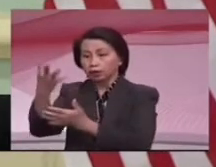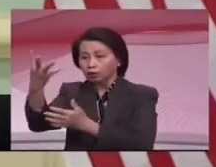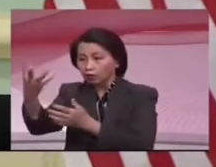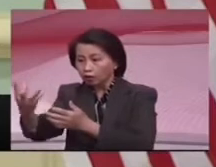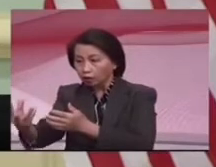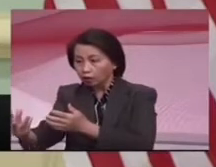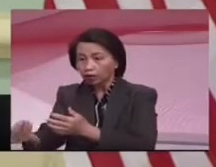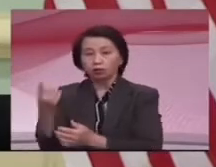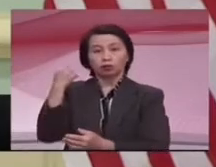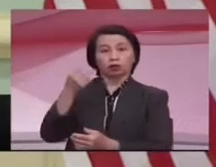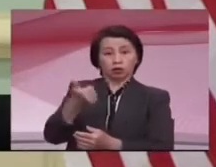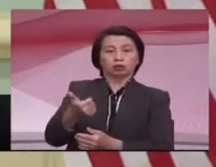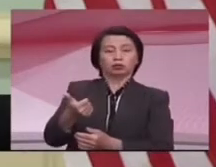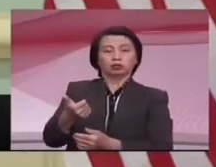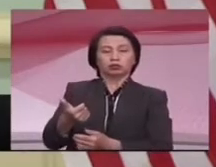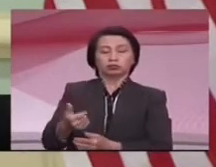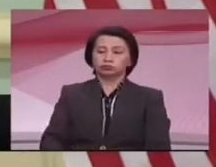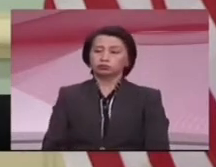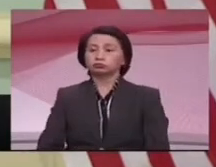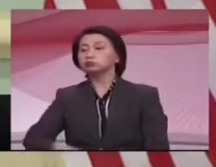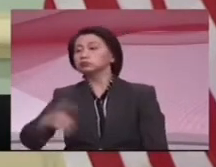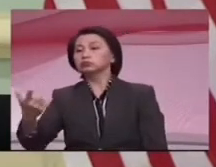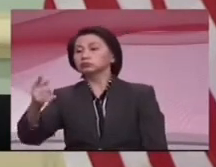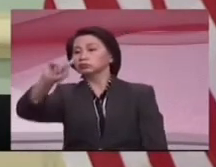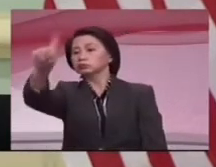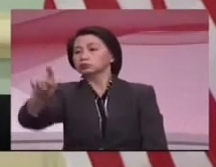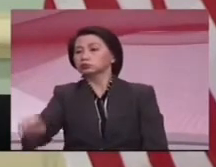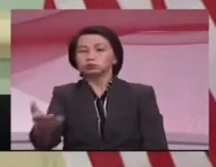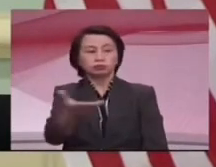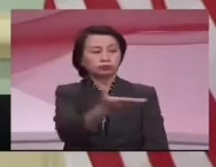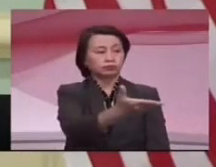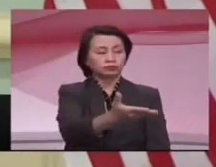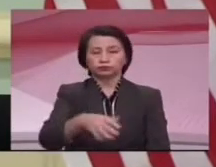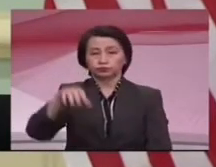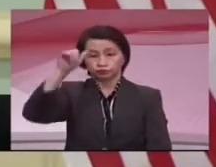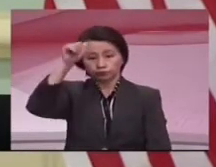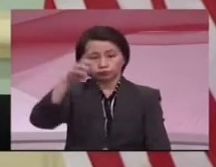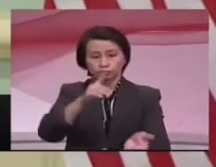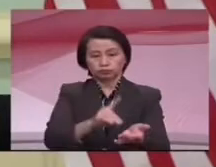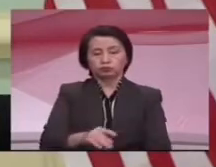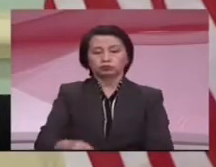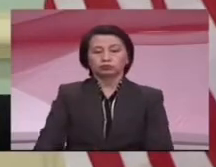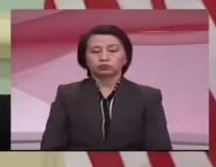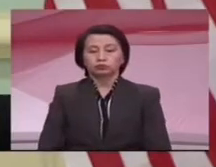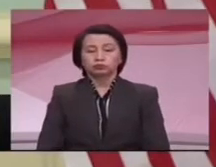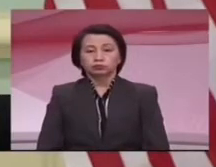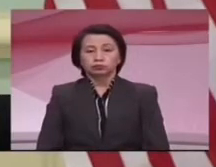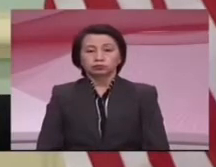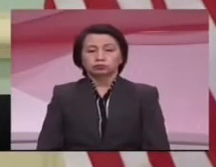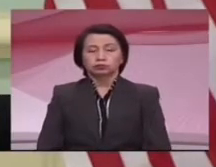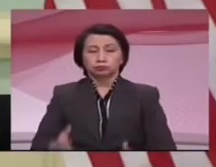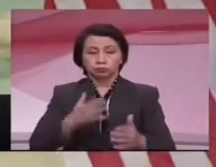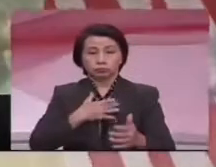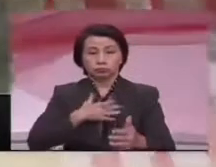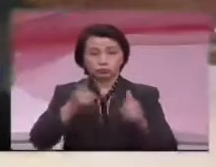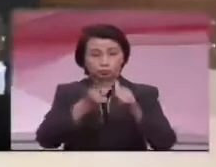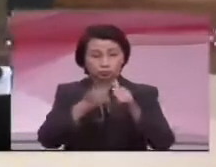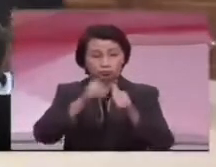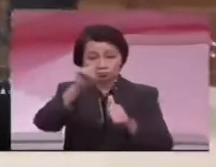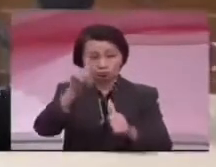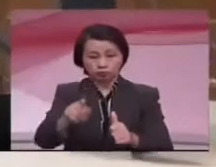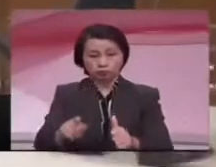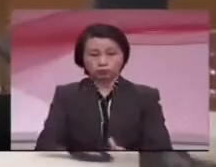pada akhir ini ada lagi kalau kamu ya